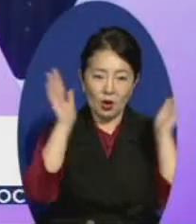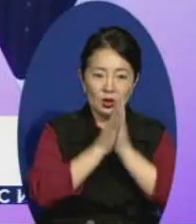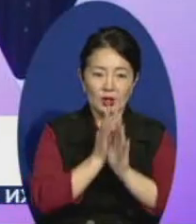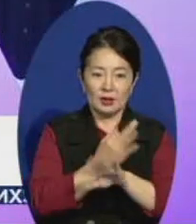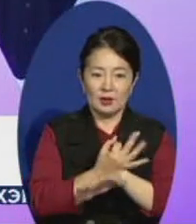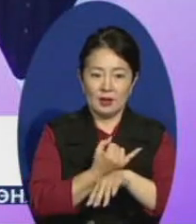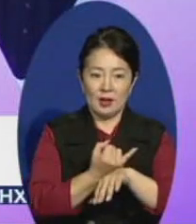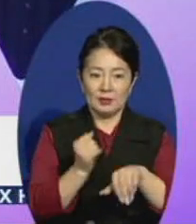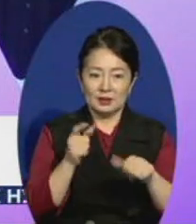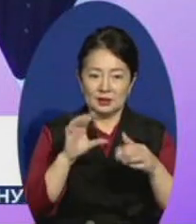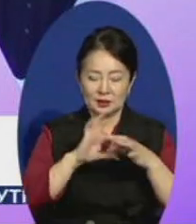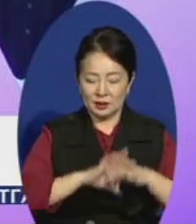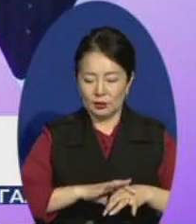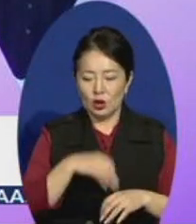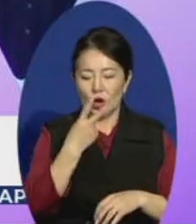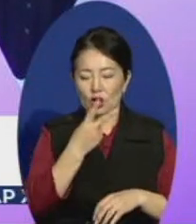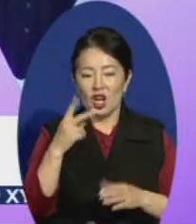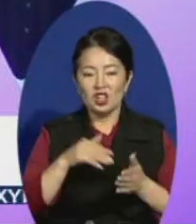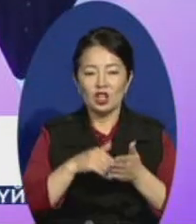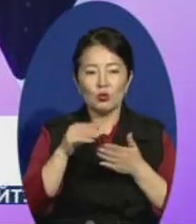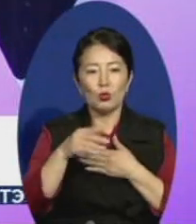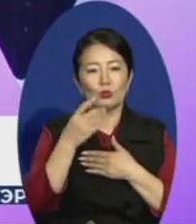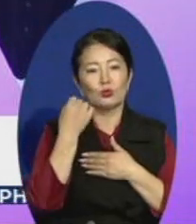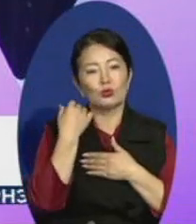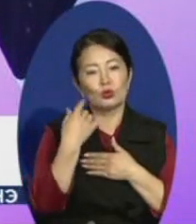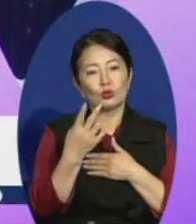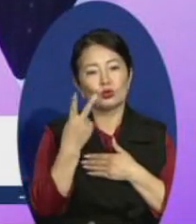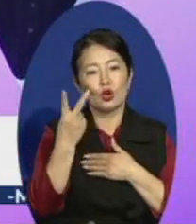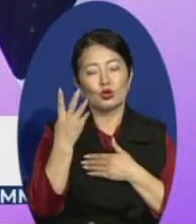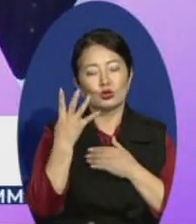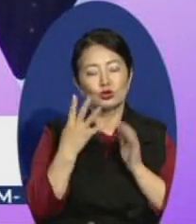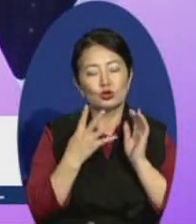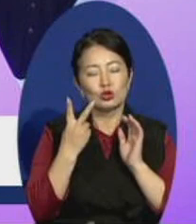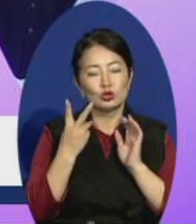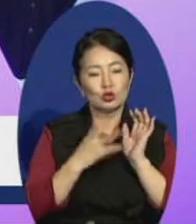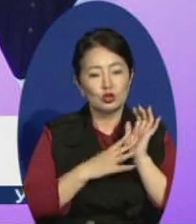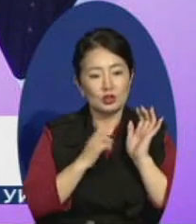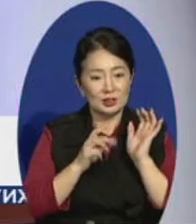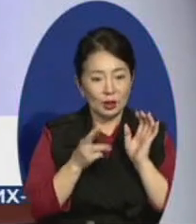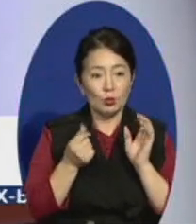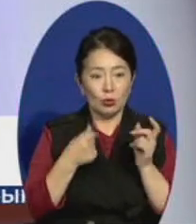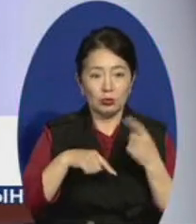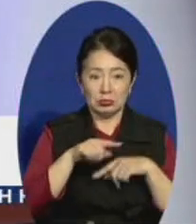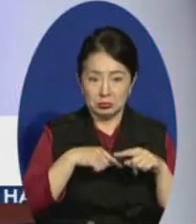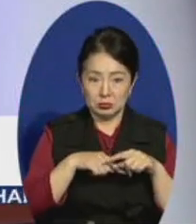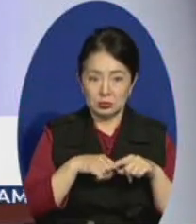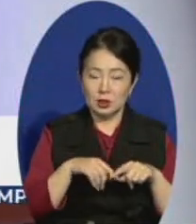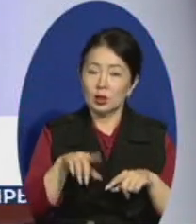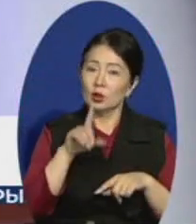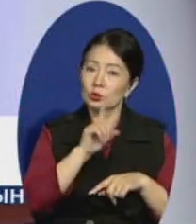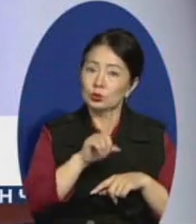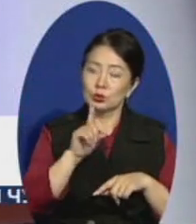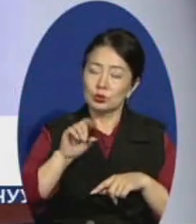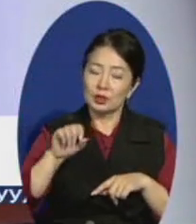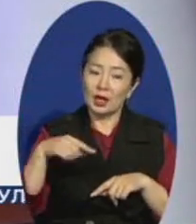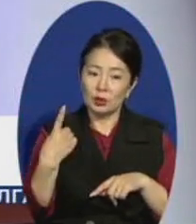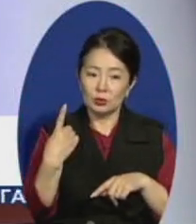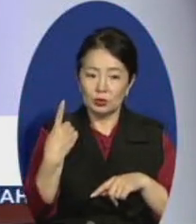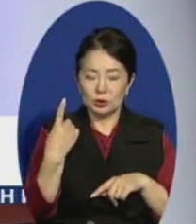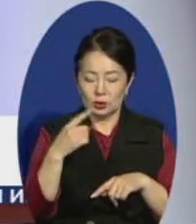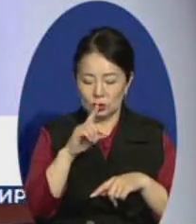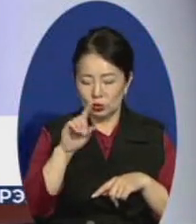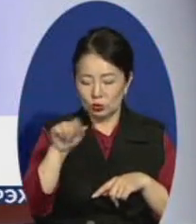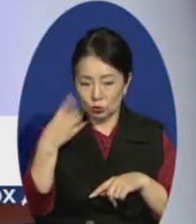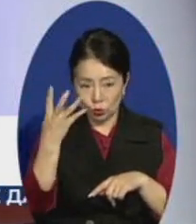орой 18 цаг гэхэд 22 тэрбум 429 сая төгрөгийн гүйцэтгэлтэй байна. Тодруулбал